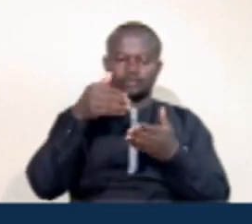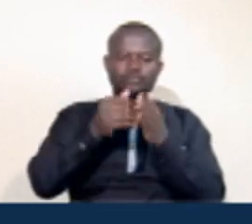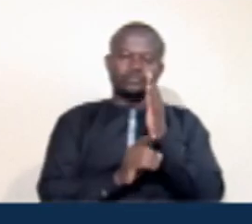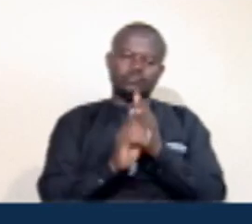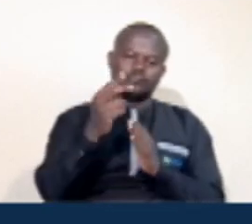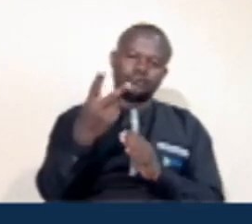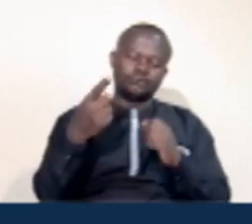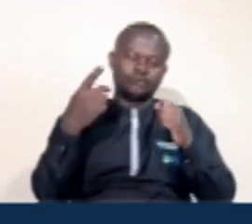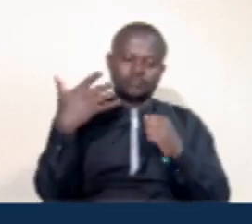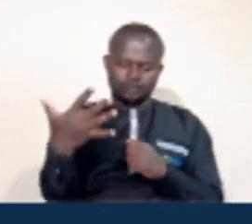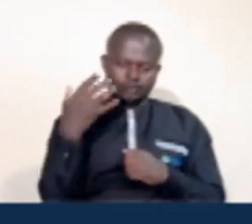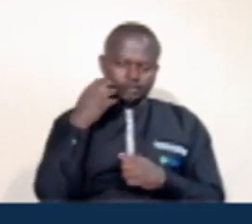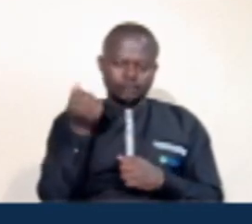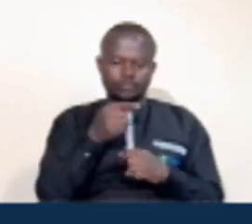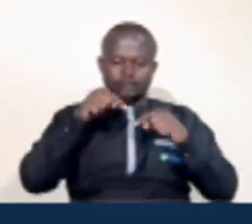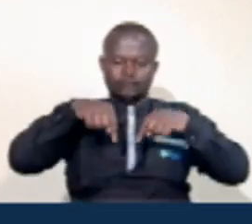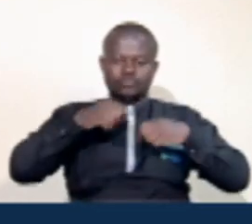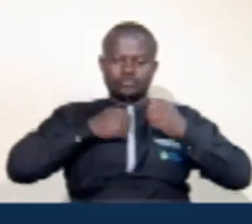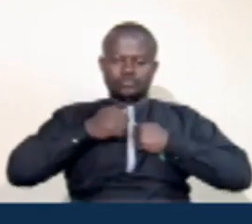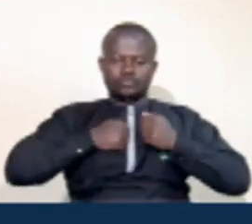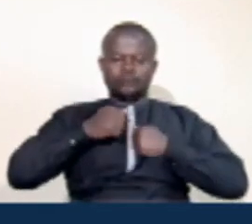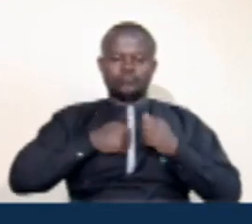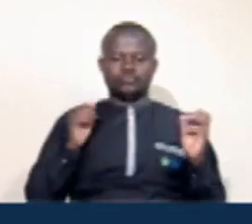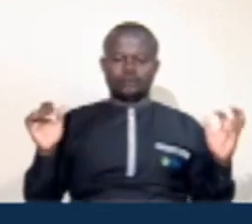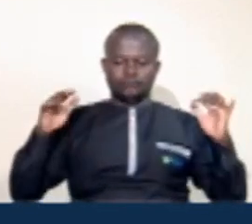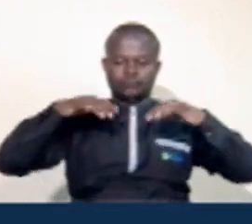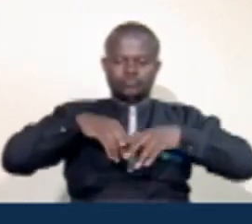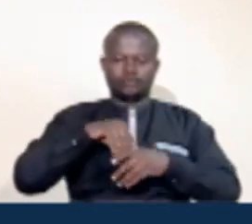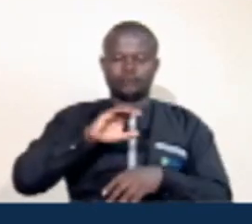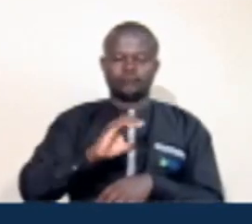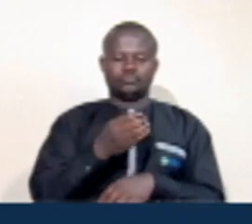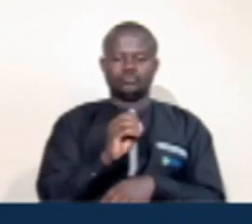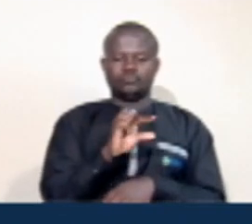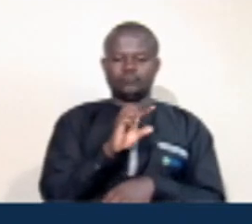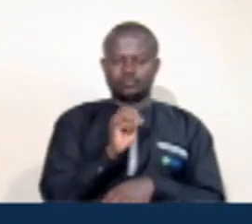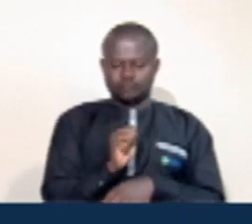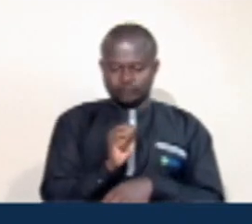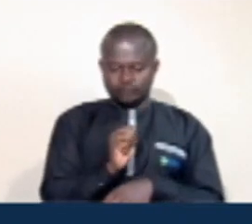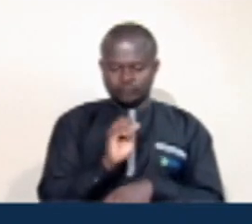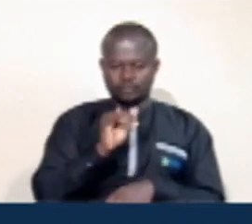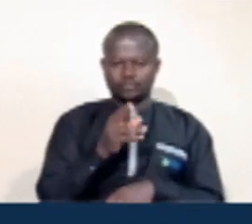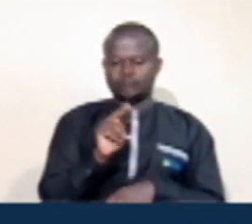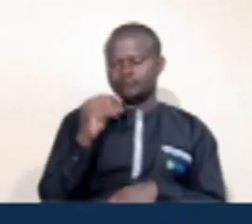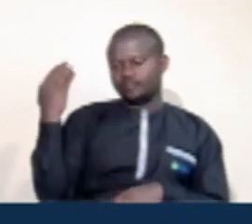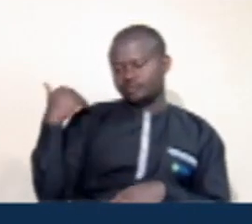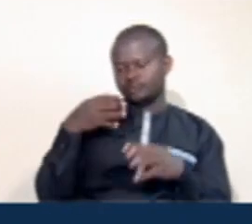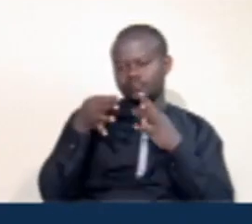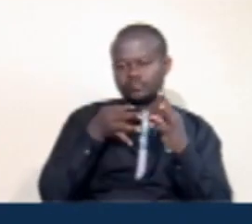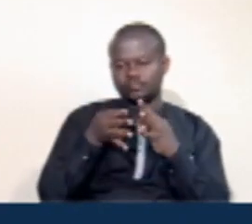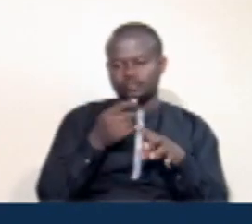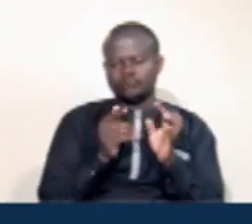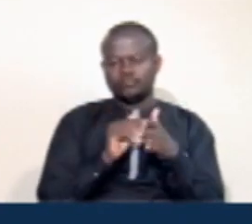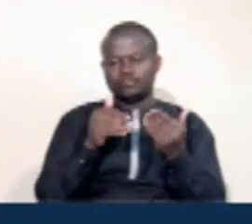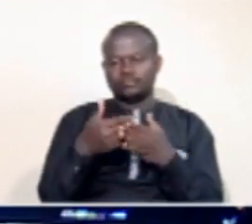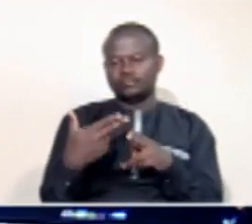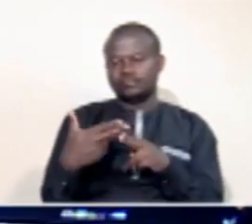itariki ya 25 z'uku kwezi mu Rwanda harabateraniye cyogamo John Patrick amaze kubikomozaho ariko mu